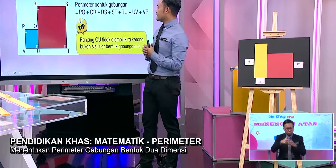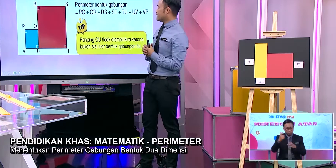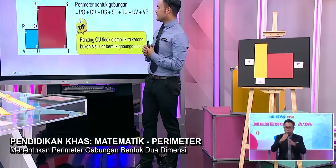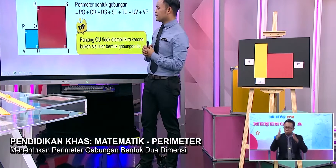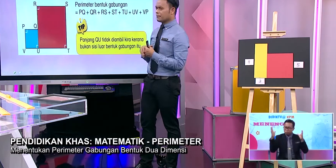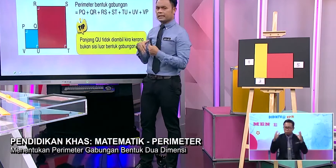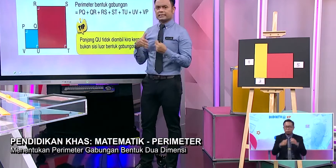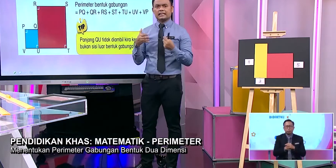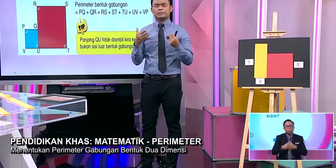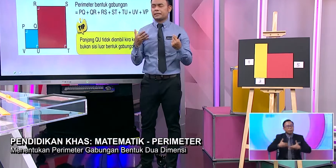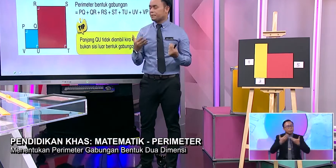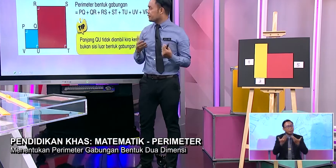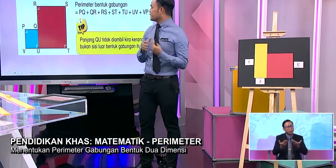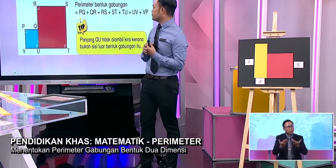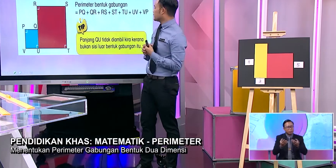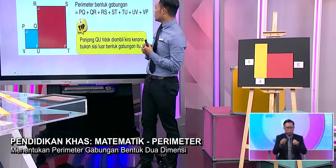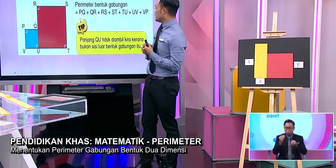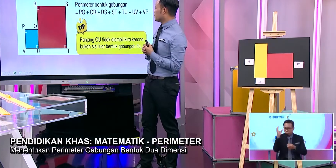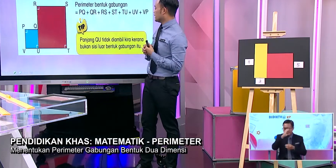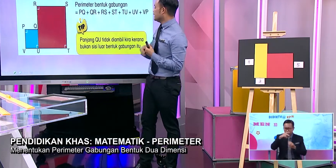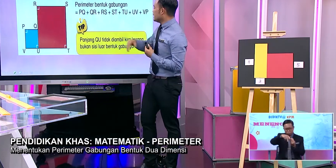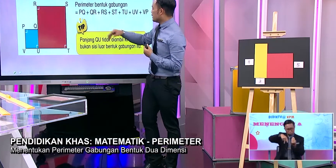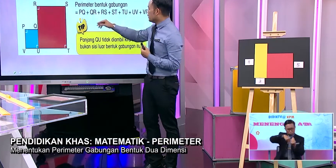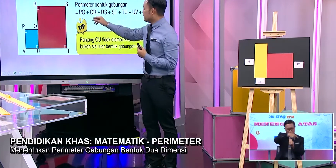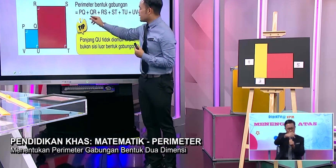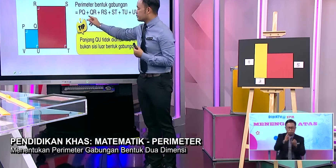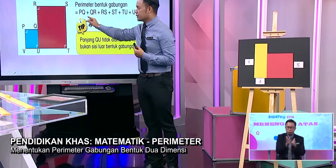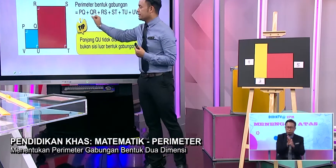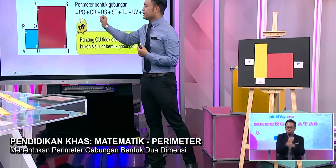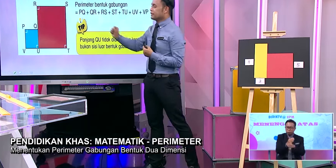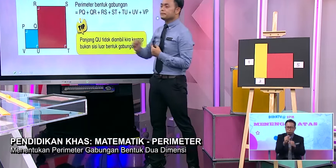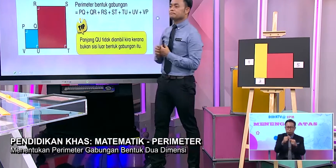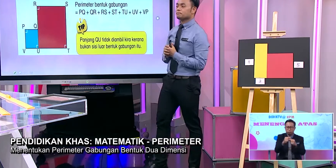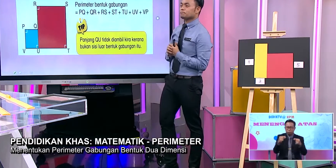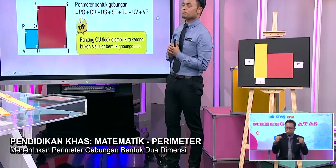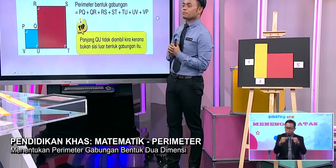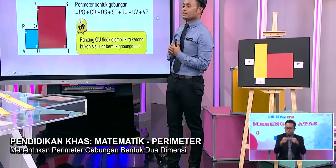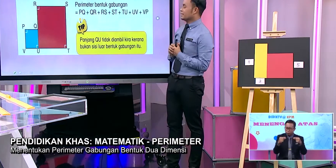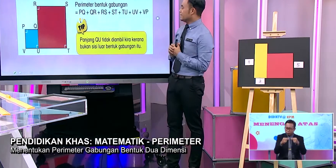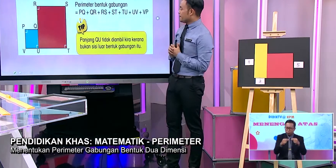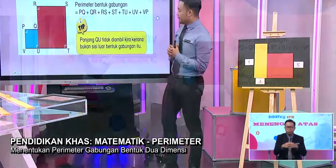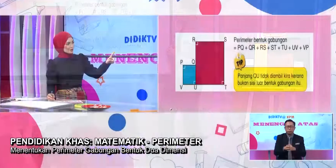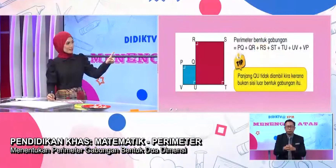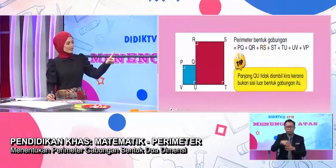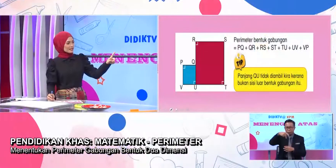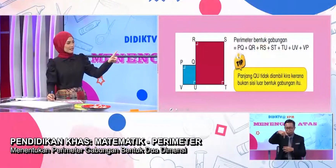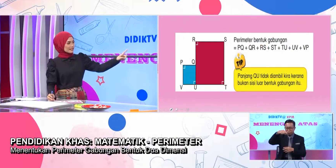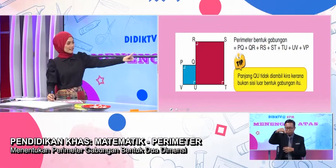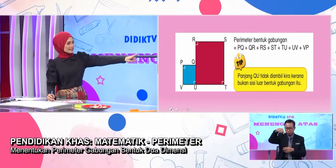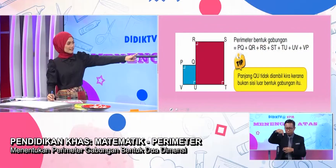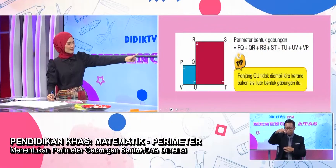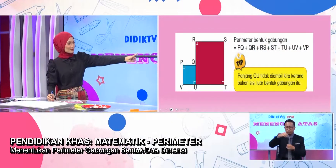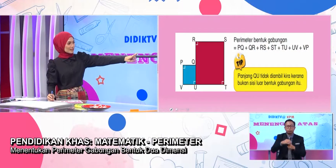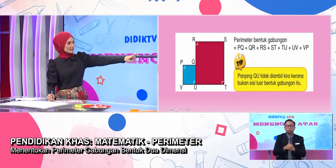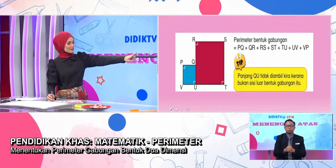jadi bagaimana kita tidak mencari primite bentuk gabungan boleh bisa Sebutkan Bagaimana api Q gimana